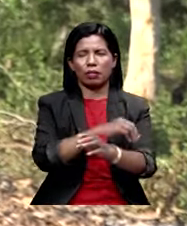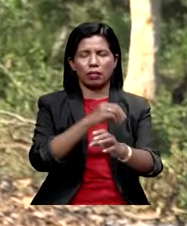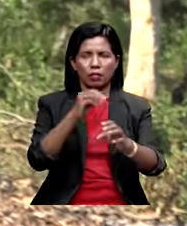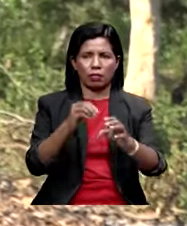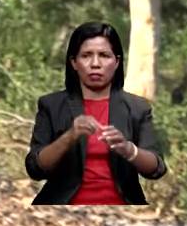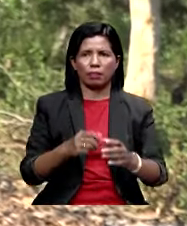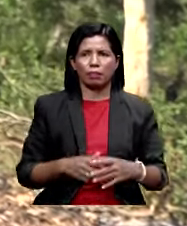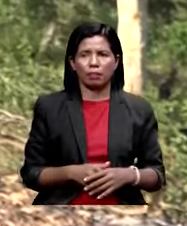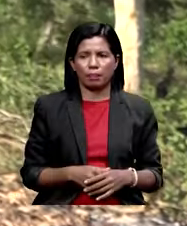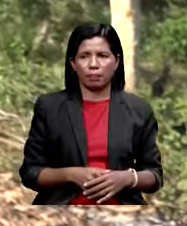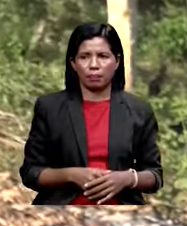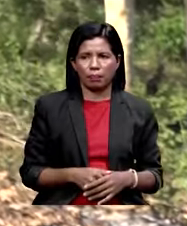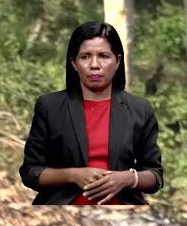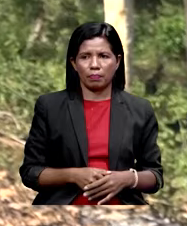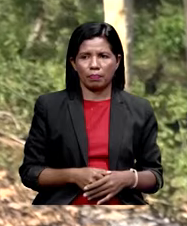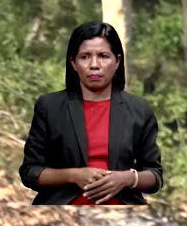ba